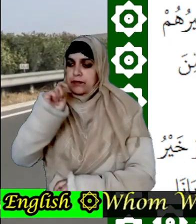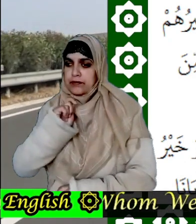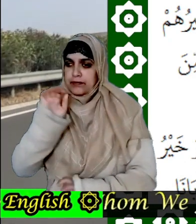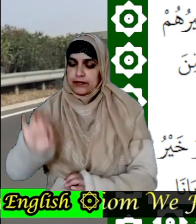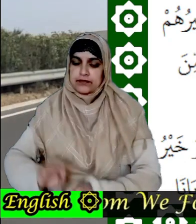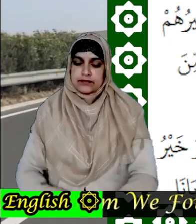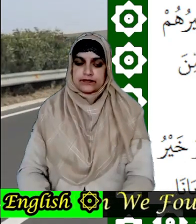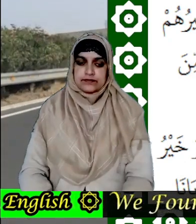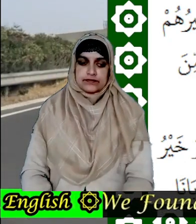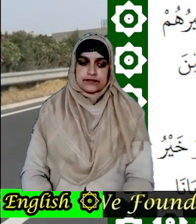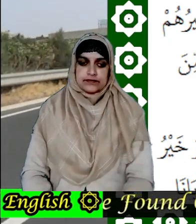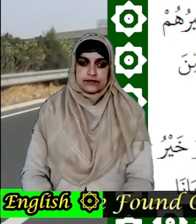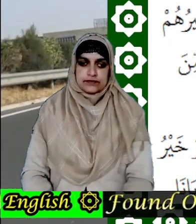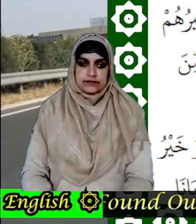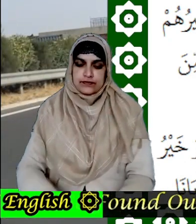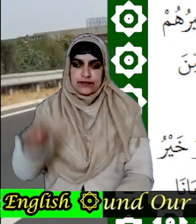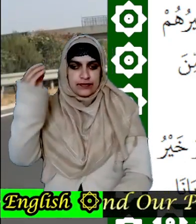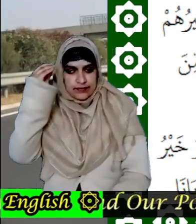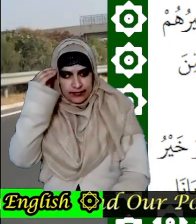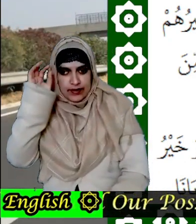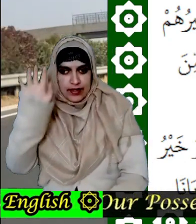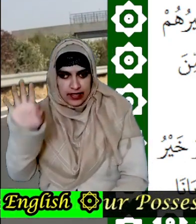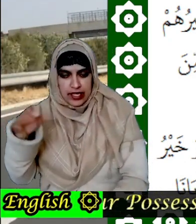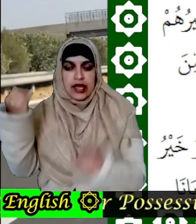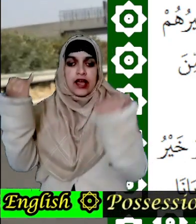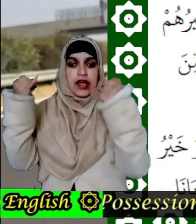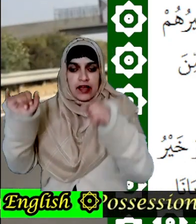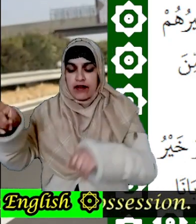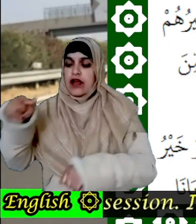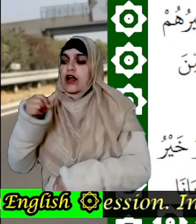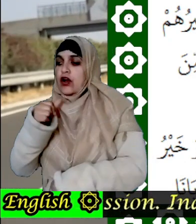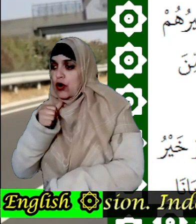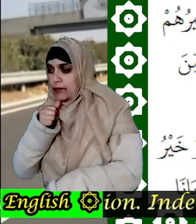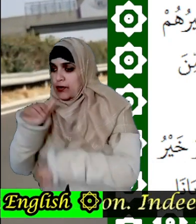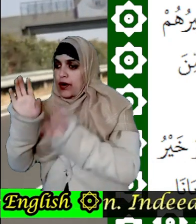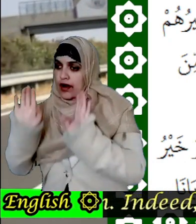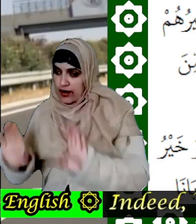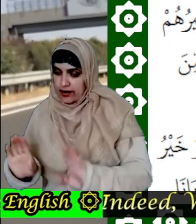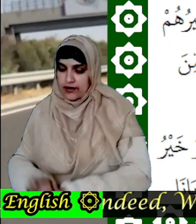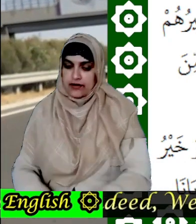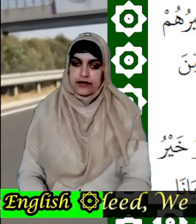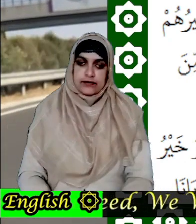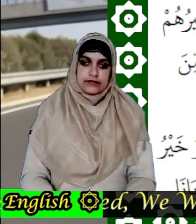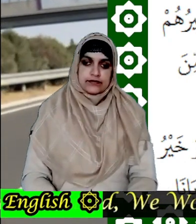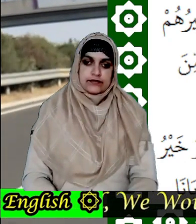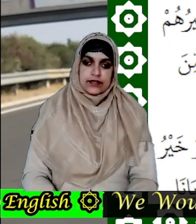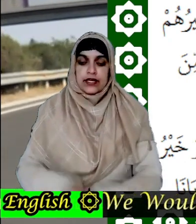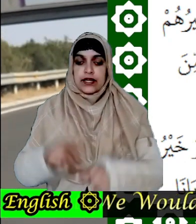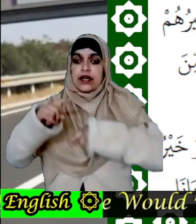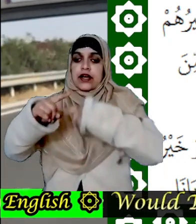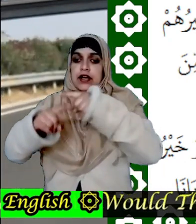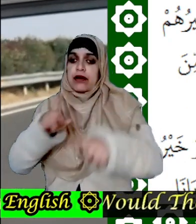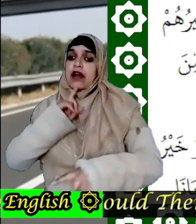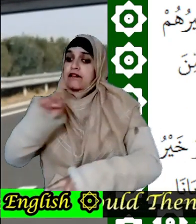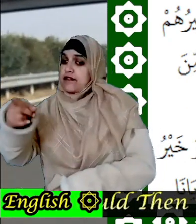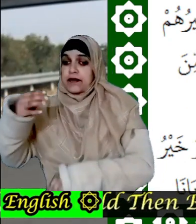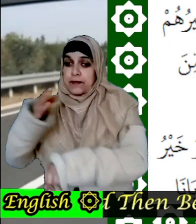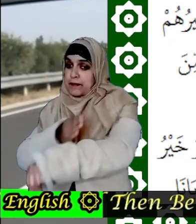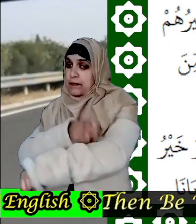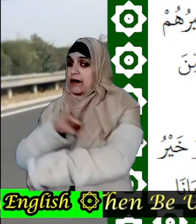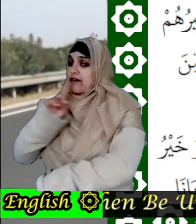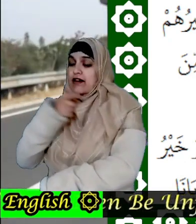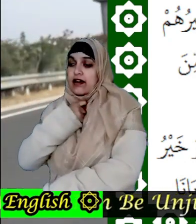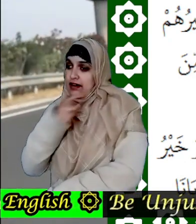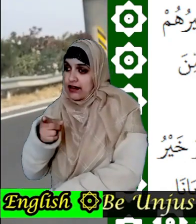فلما سيأسو جولين أبو إجبات منه بنيامين يوسف الكافور راقو إجباتا